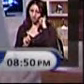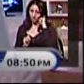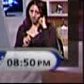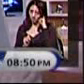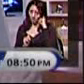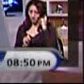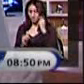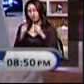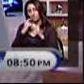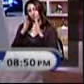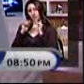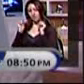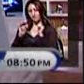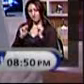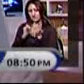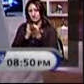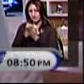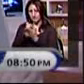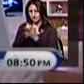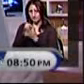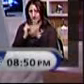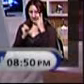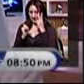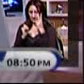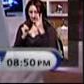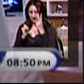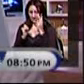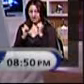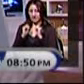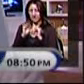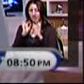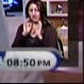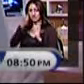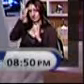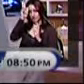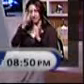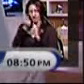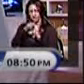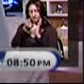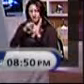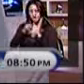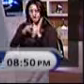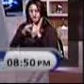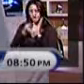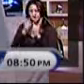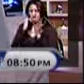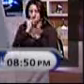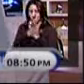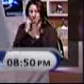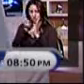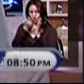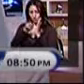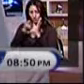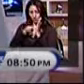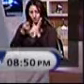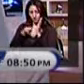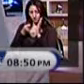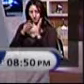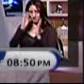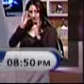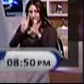مدرستين. في مدرسة بتعتبر انه الكاتب يظل مسؤولا عن روايته حتى لو